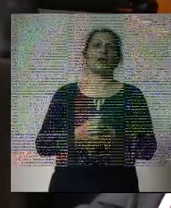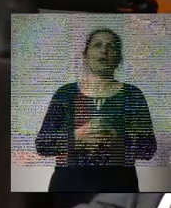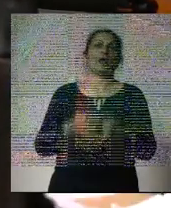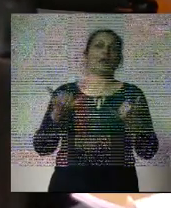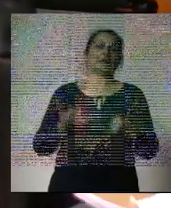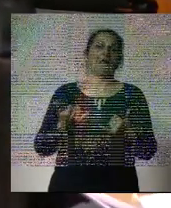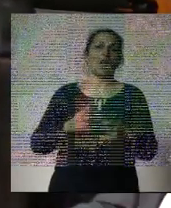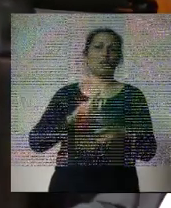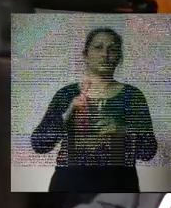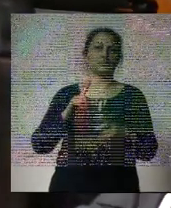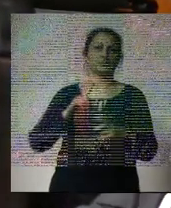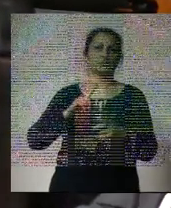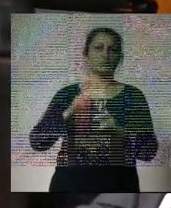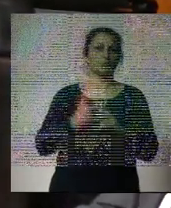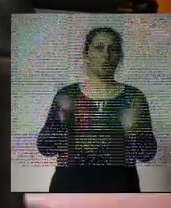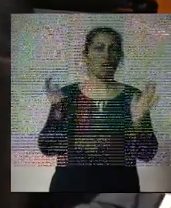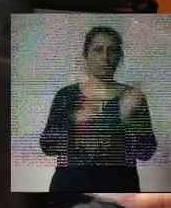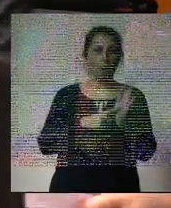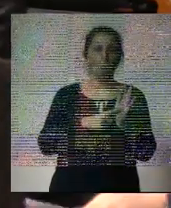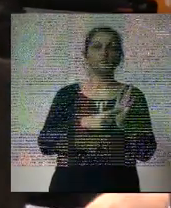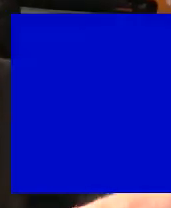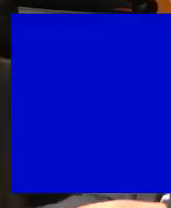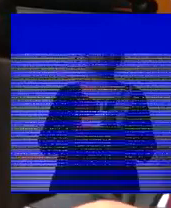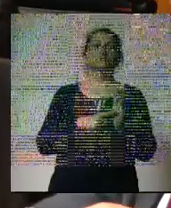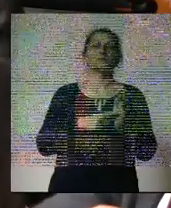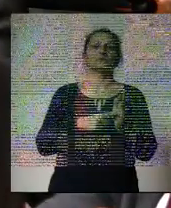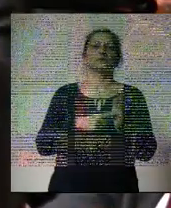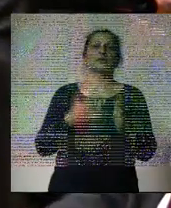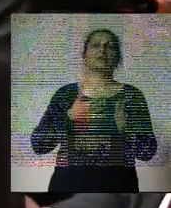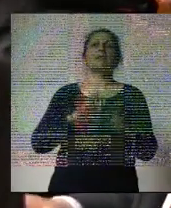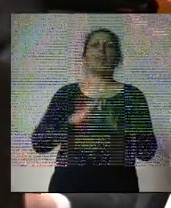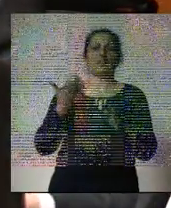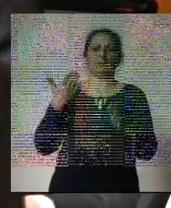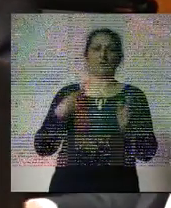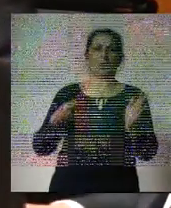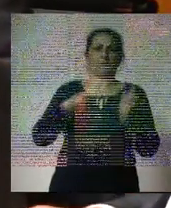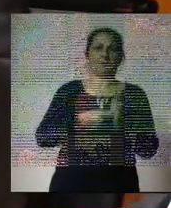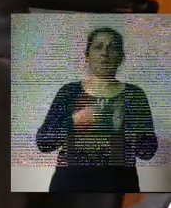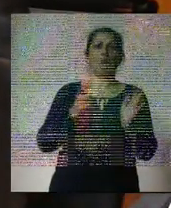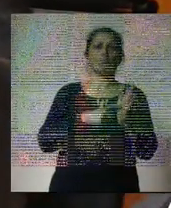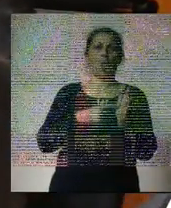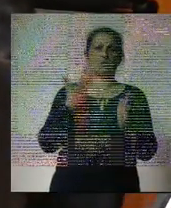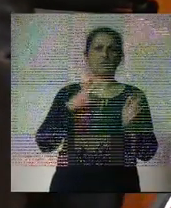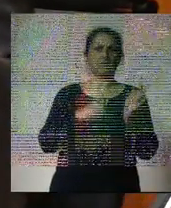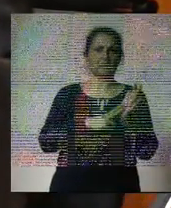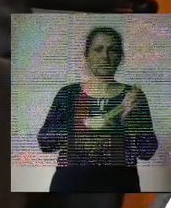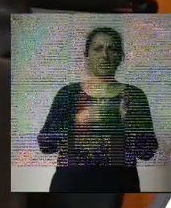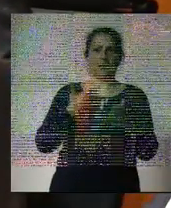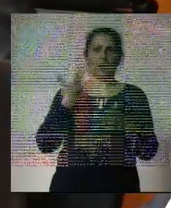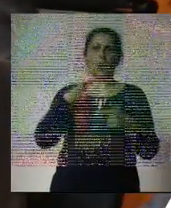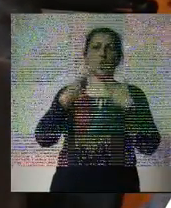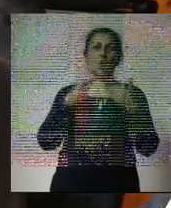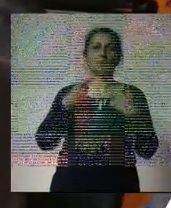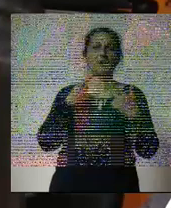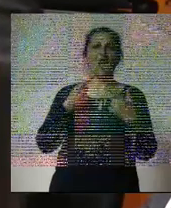Nasledujúci bod bude bod interpelácie. Chcem iba dodať k tomuto bodu, že tak ako sme sa rozprávali aj z hľadiska